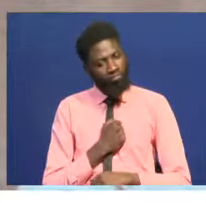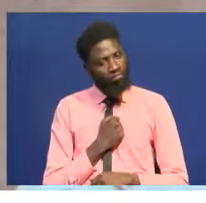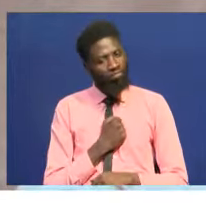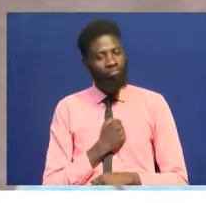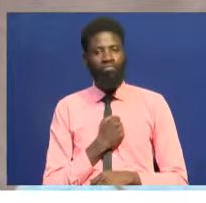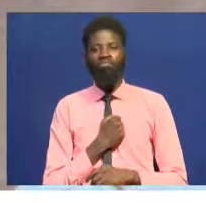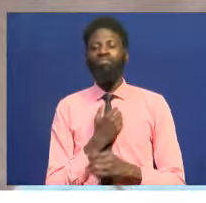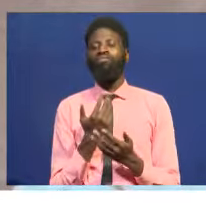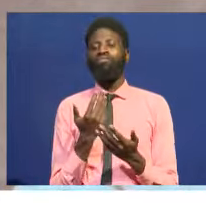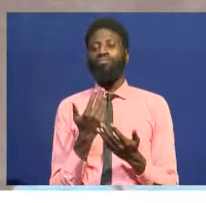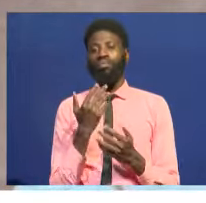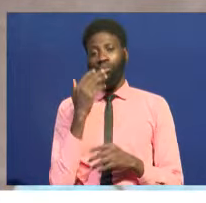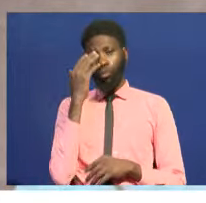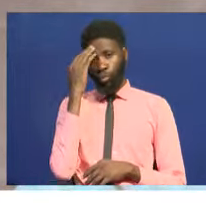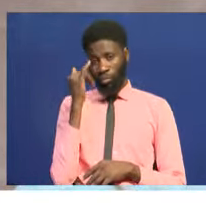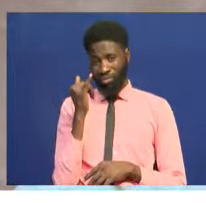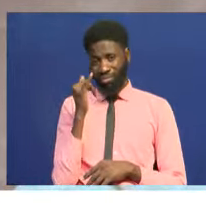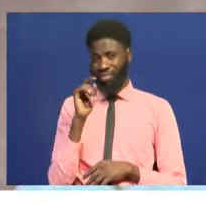great Kenyan